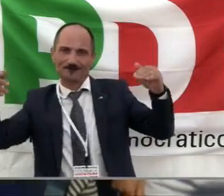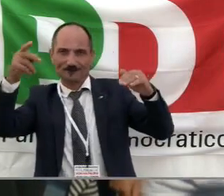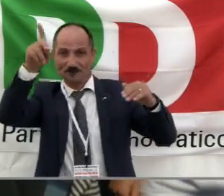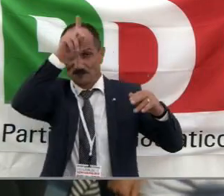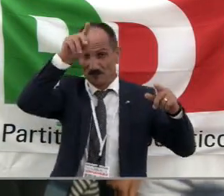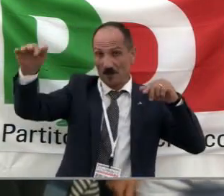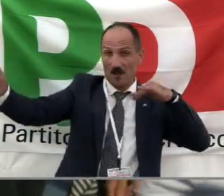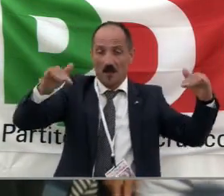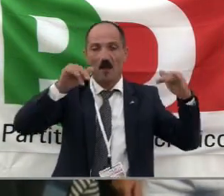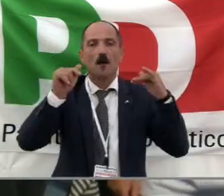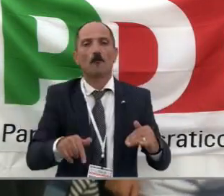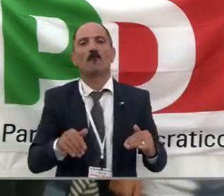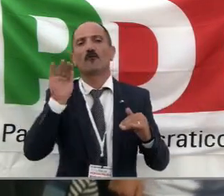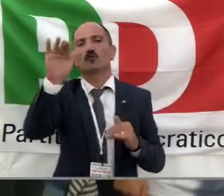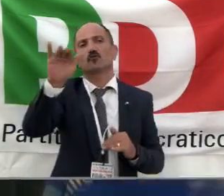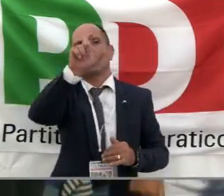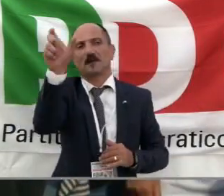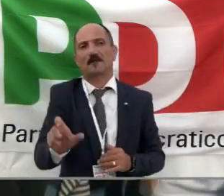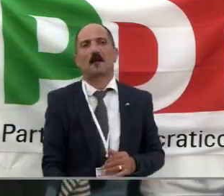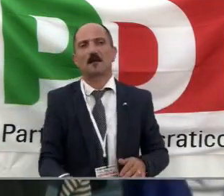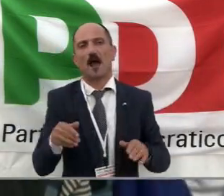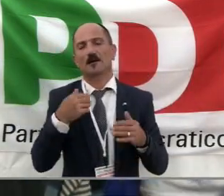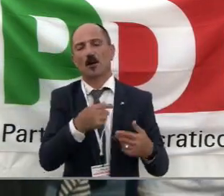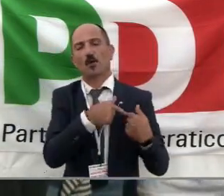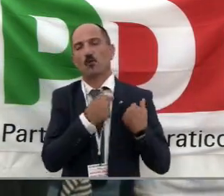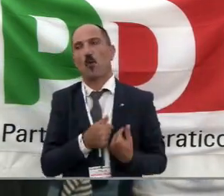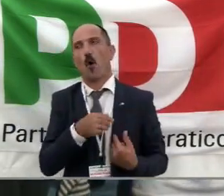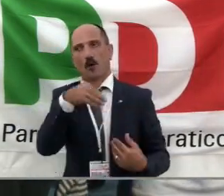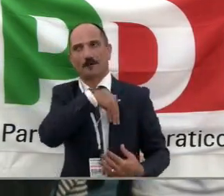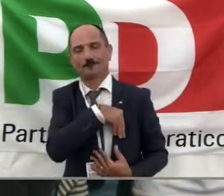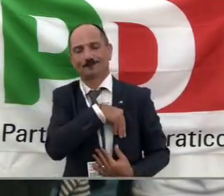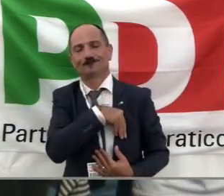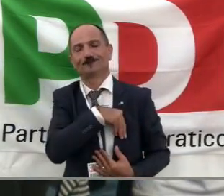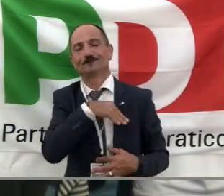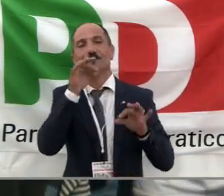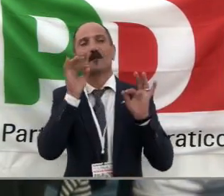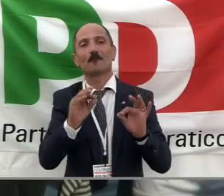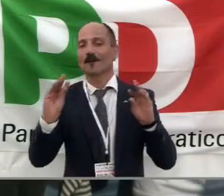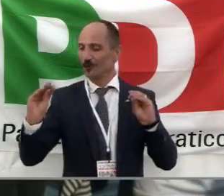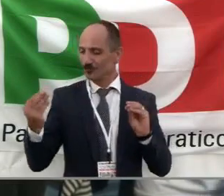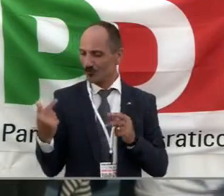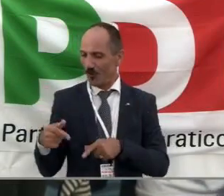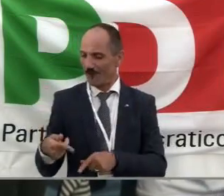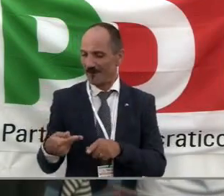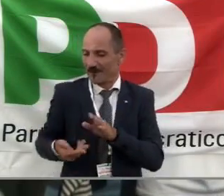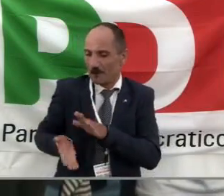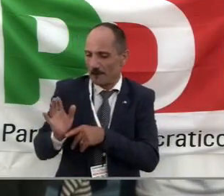futuro degli italiani, a partire dai più giovani,